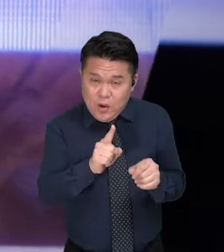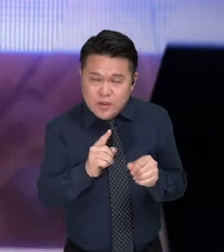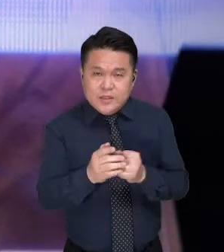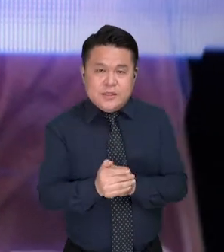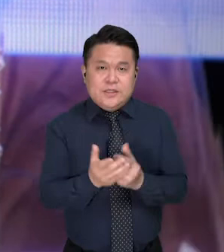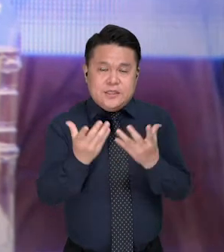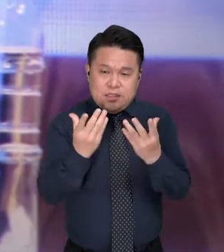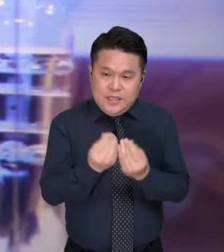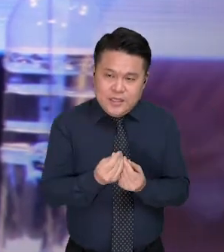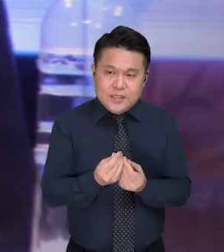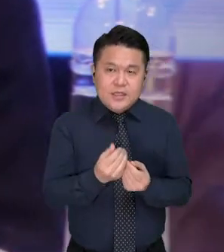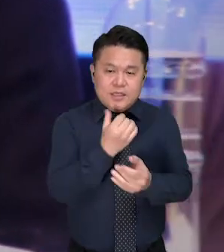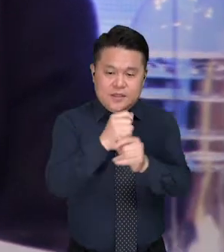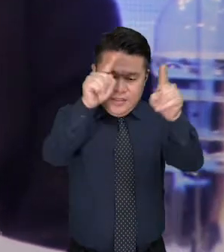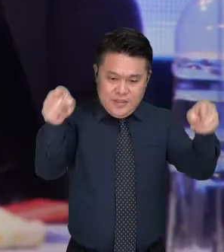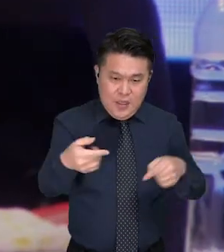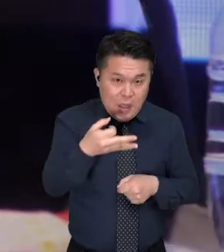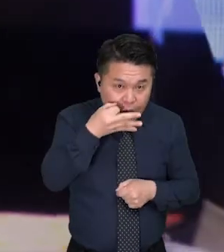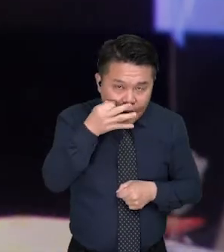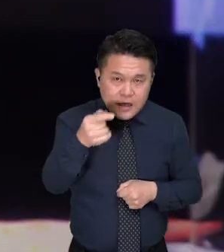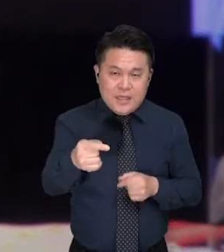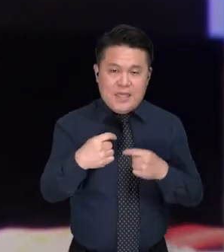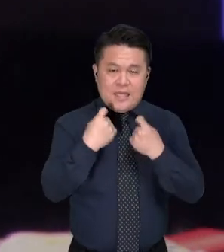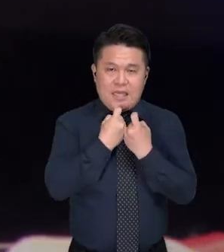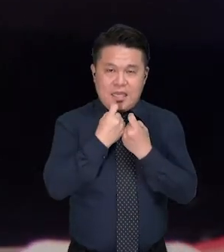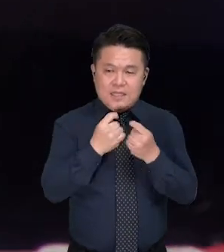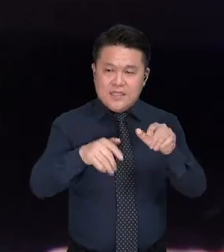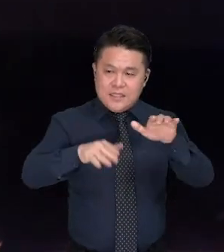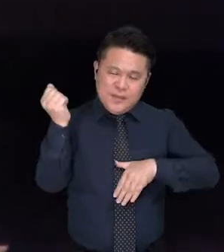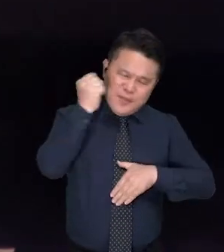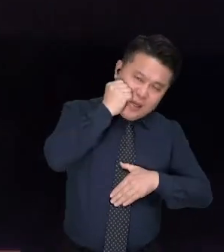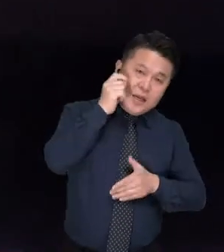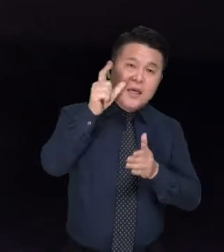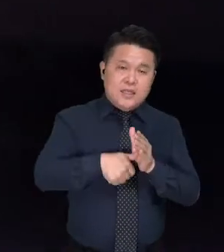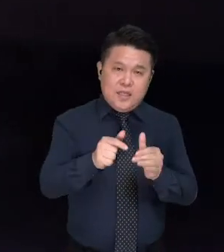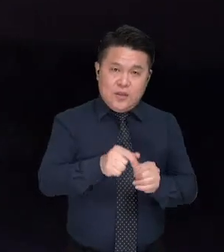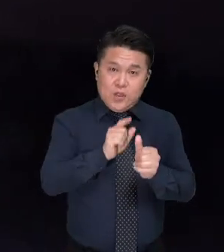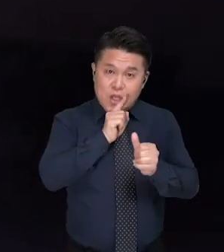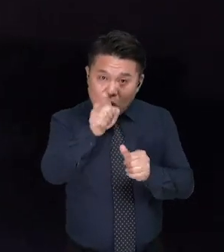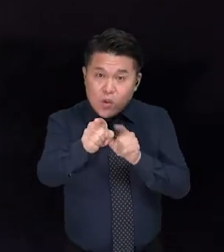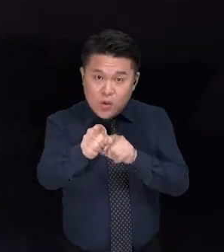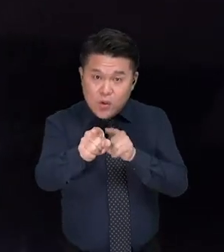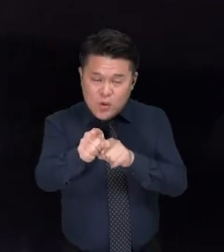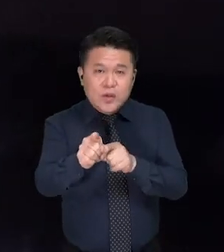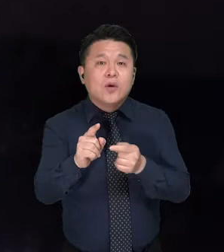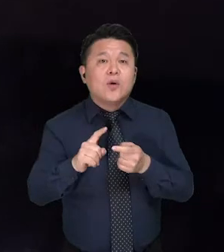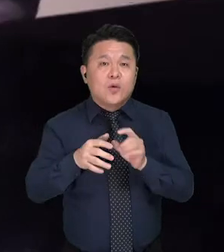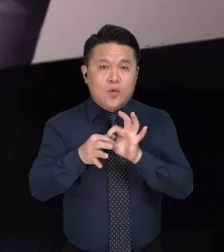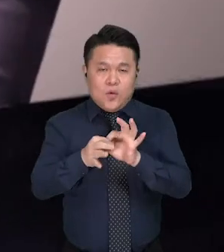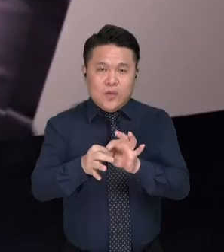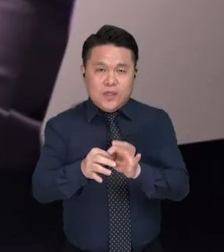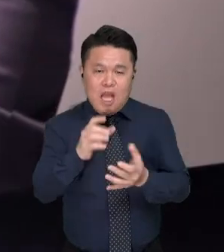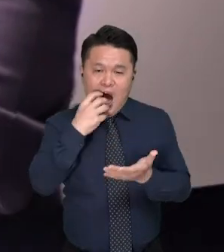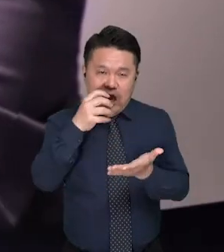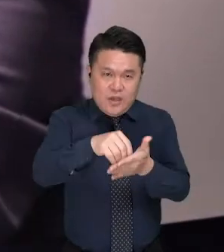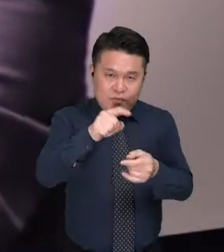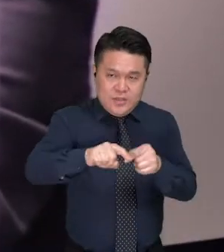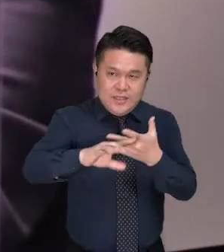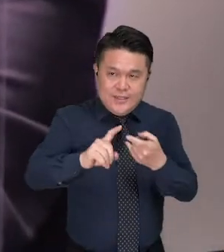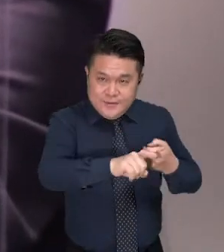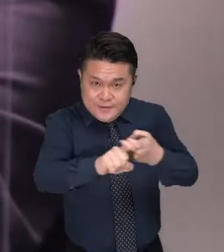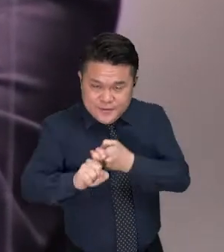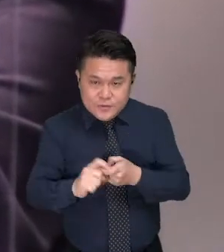약자로 장애인 권리협약에서 보장하는 선택의정서의 적용을 위해 국제연대를 주도하고 우리 정부의